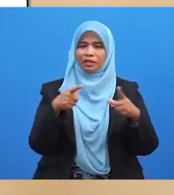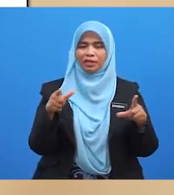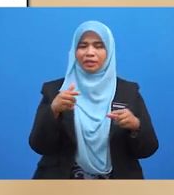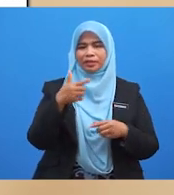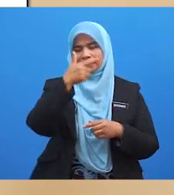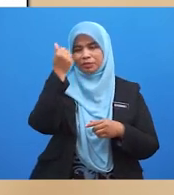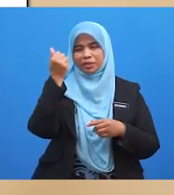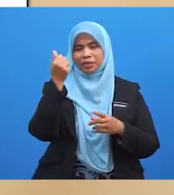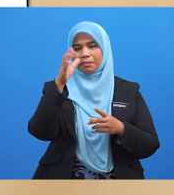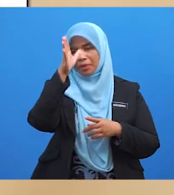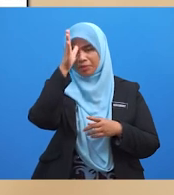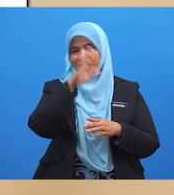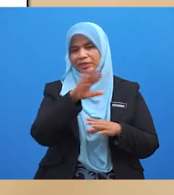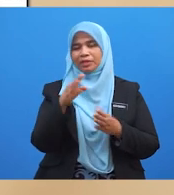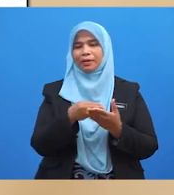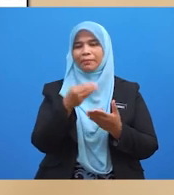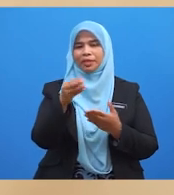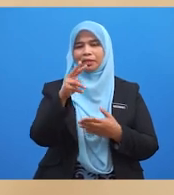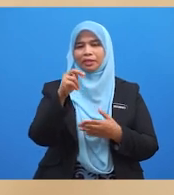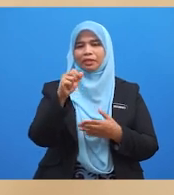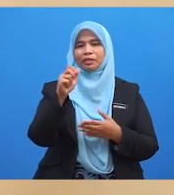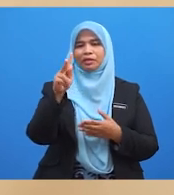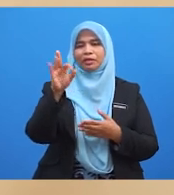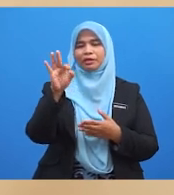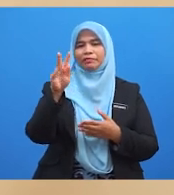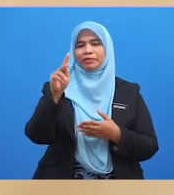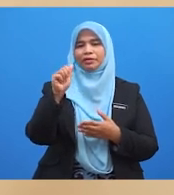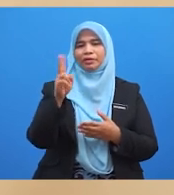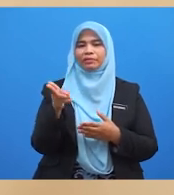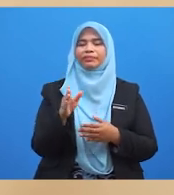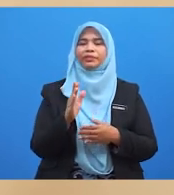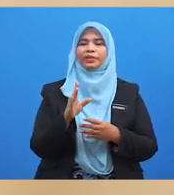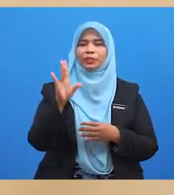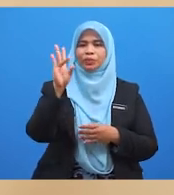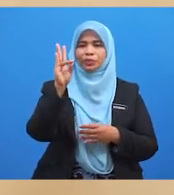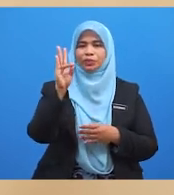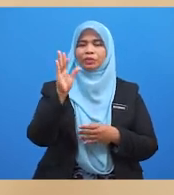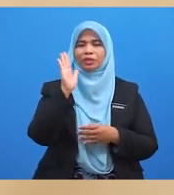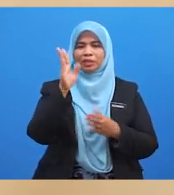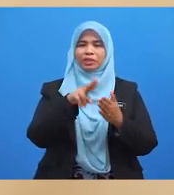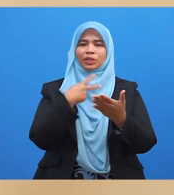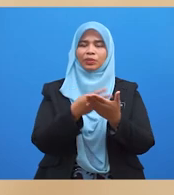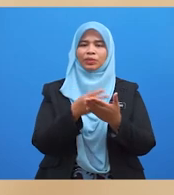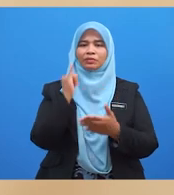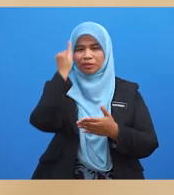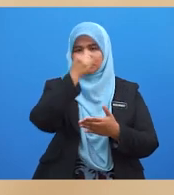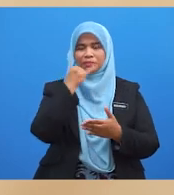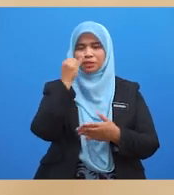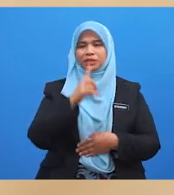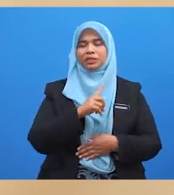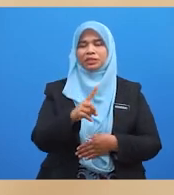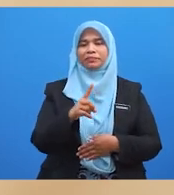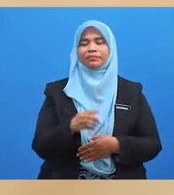tidak memberi nafkah. Ketujuh, akan menjatuh dan mencemarkan imej Islam.